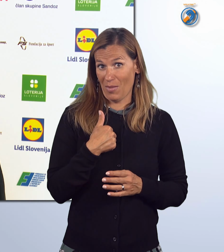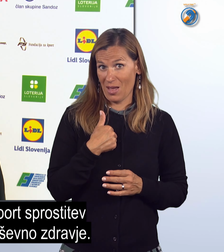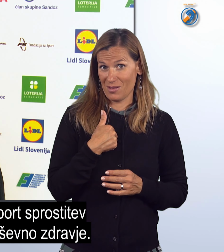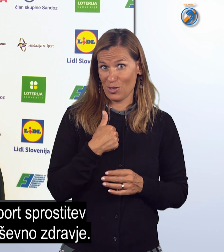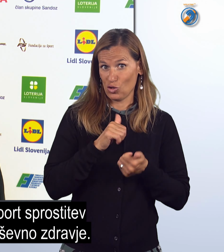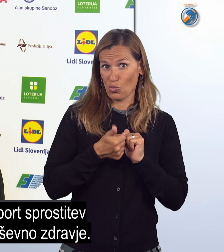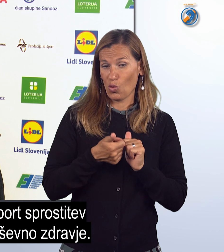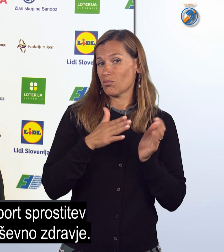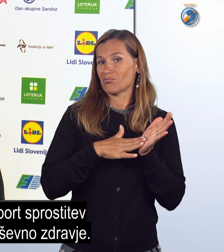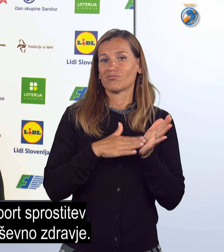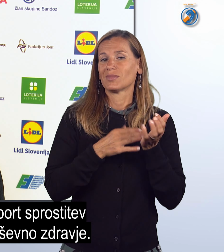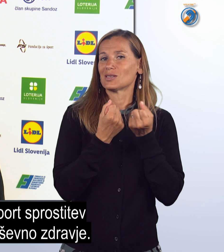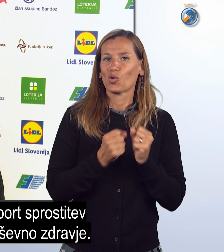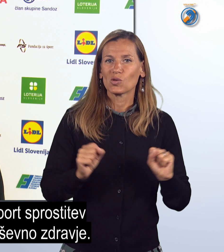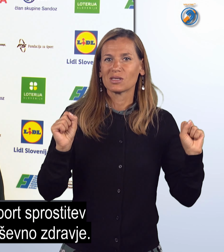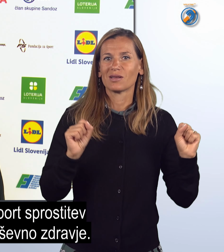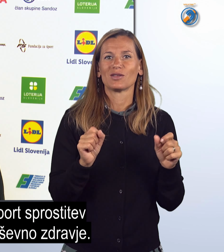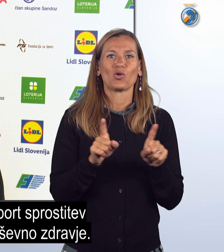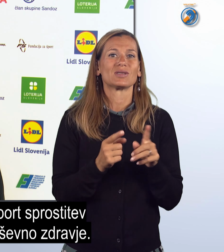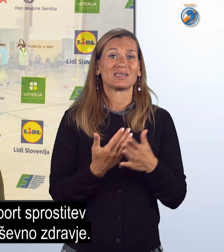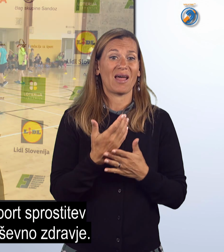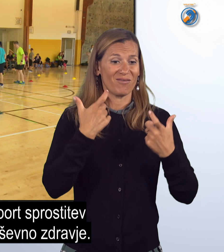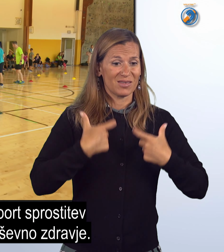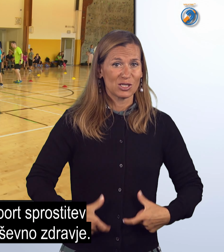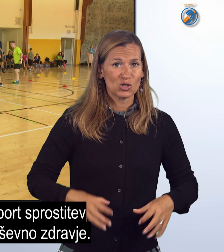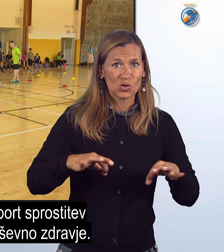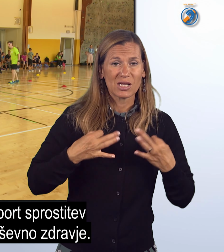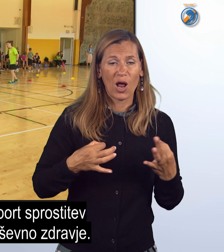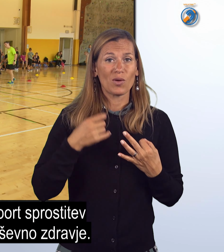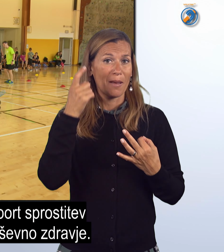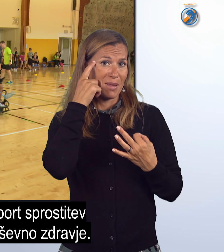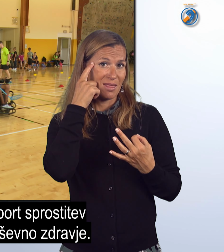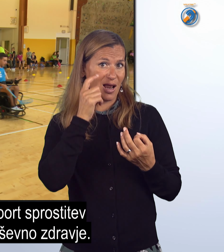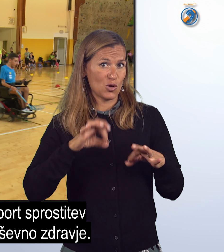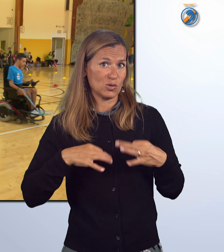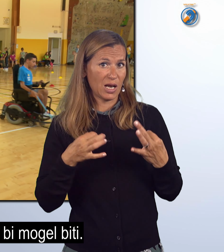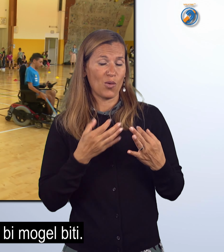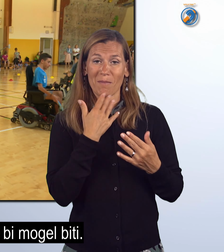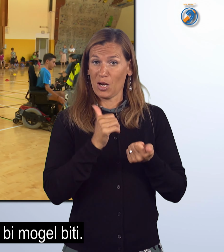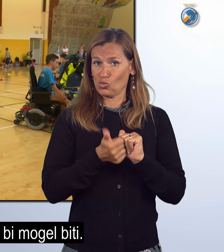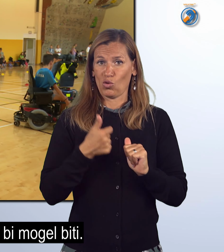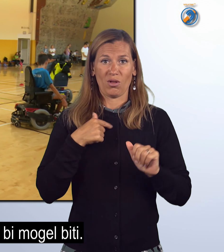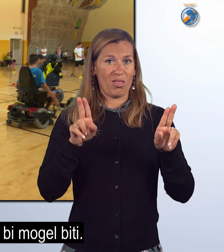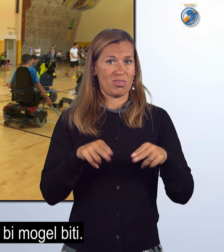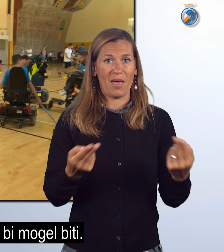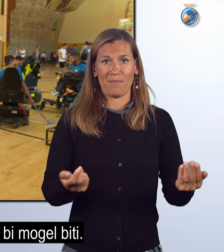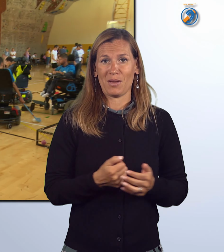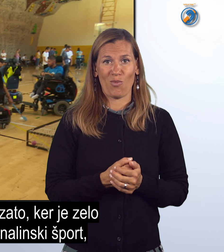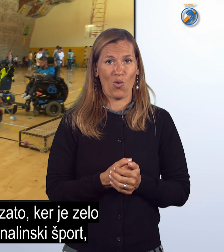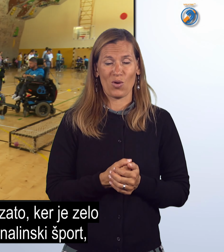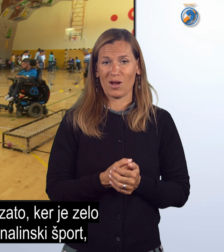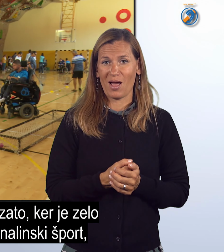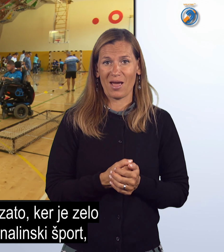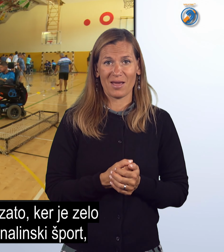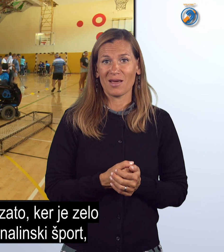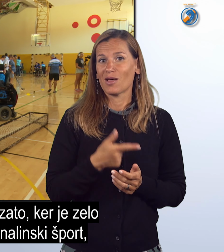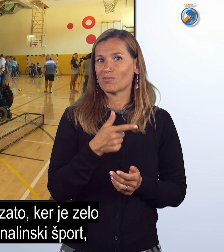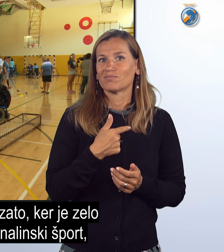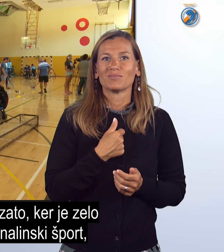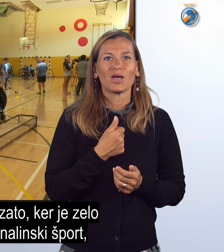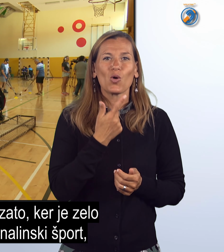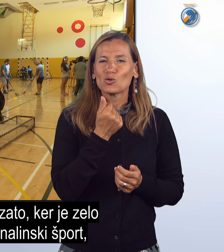Meni pomeni šport, sprostitev za fizično zdravje, mentalno zdravje. Jaz brez športa ne bi mogel. Hokej mi je všeč, zdaj,